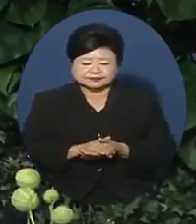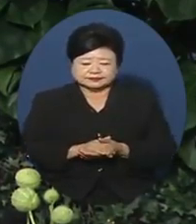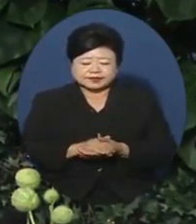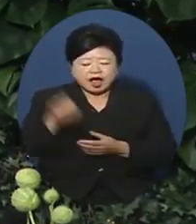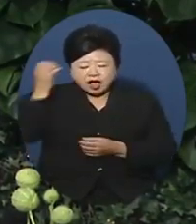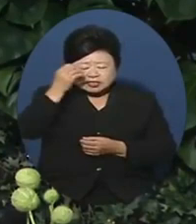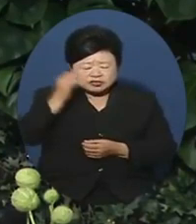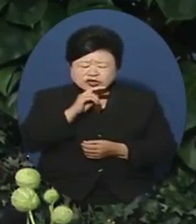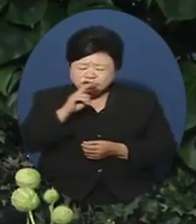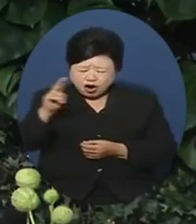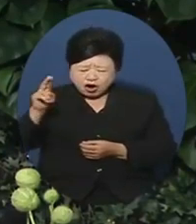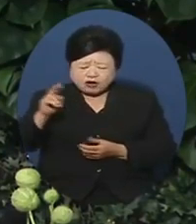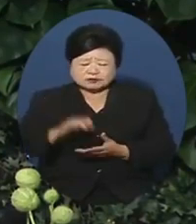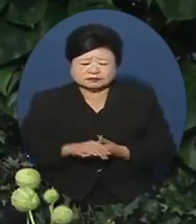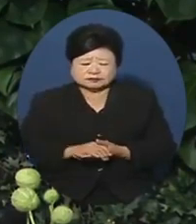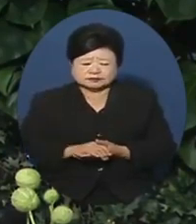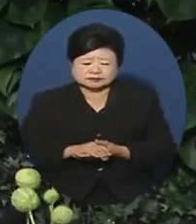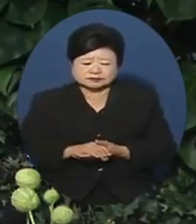성령이여